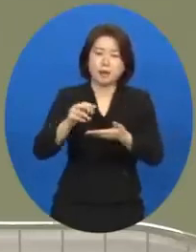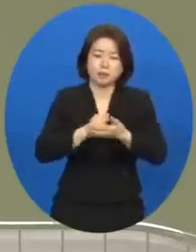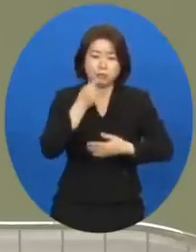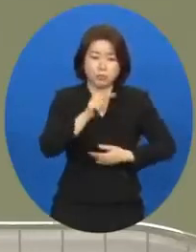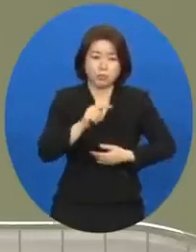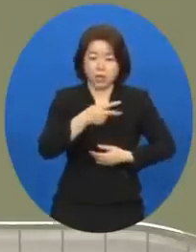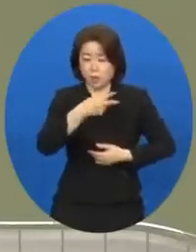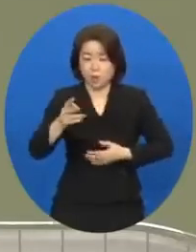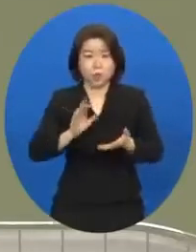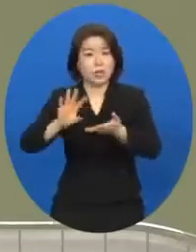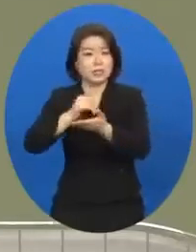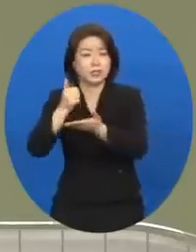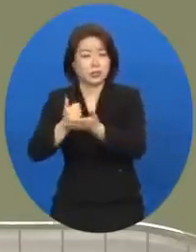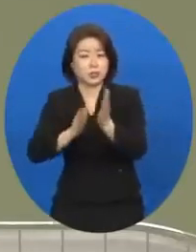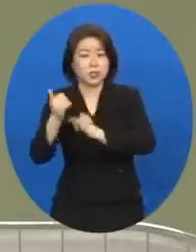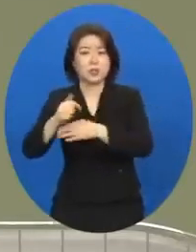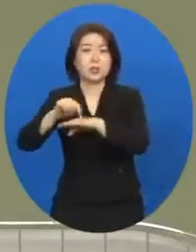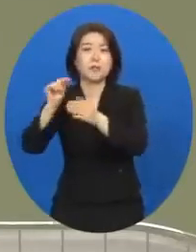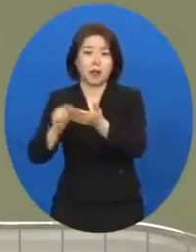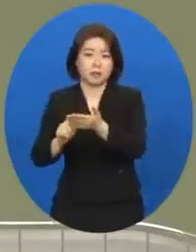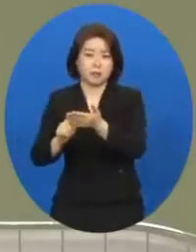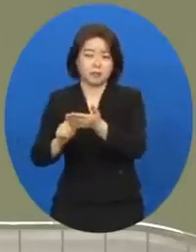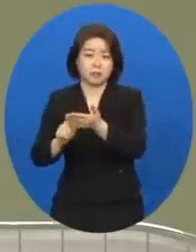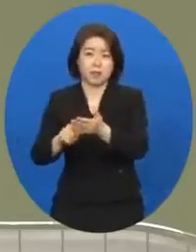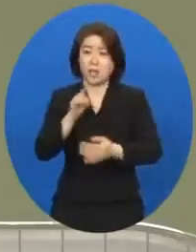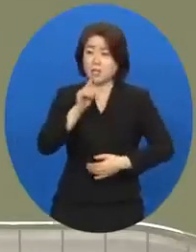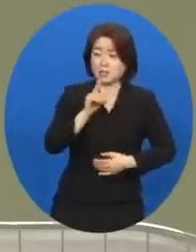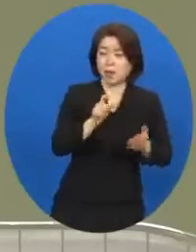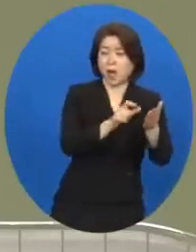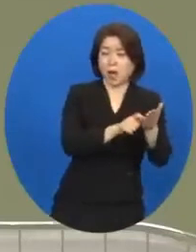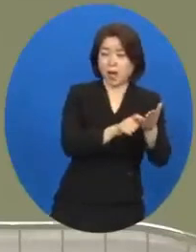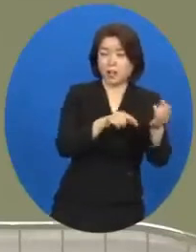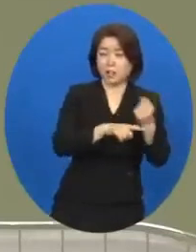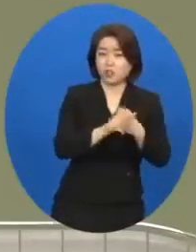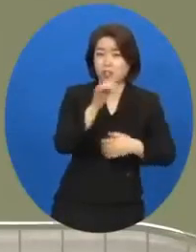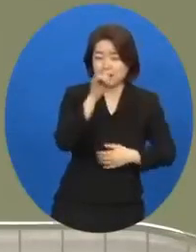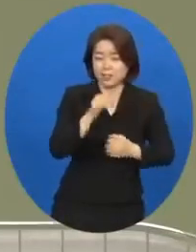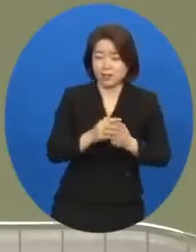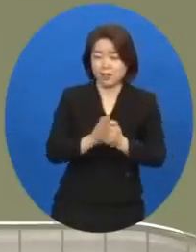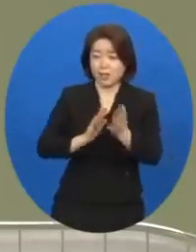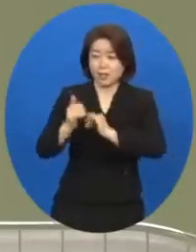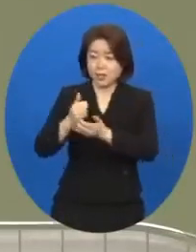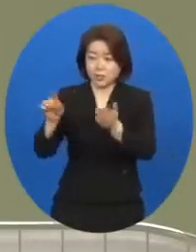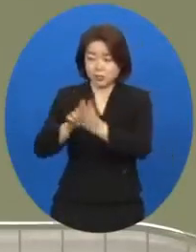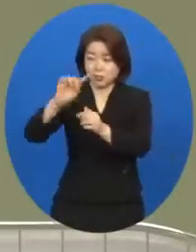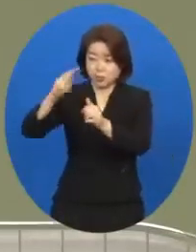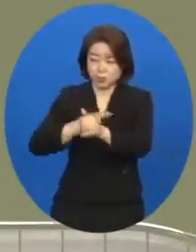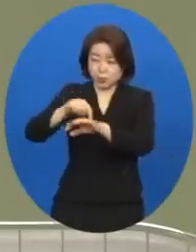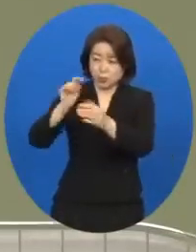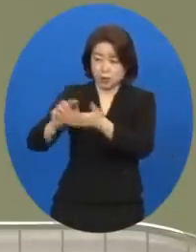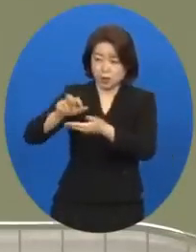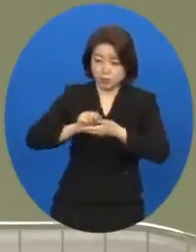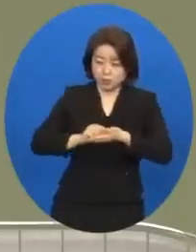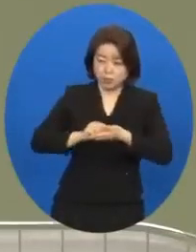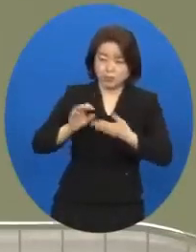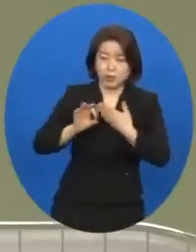마음이니 이런 말씀을 하실 리가 없어요. 예수 믿으면 저절로 예수님의 마음이 품어진다면 이런 말씀 하실